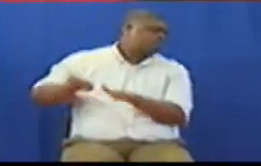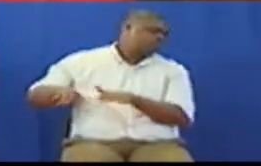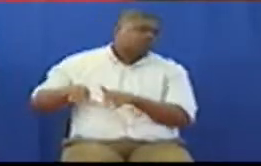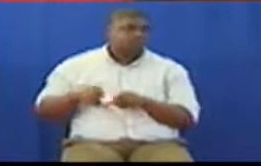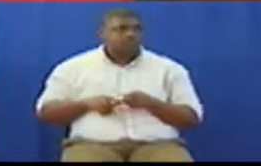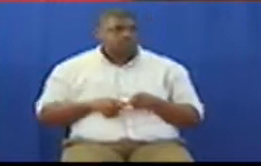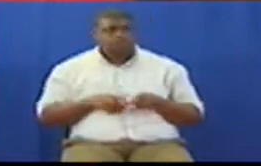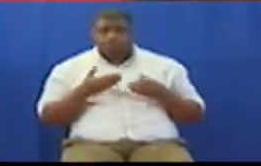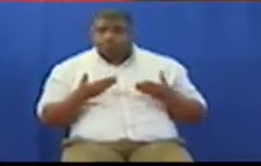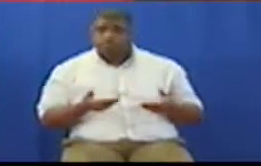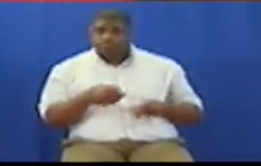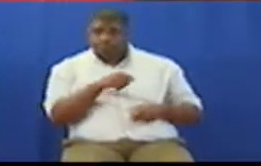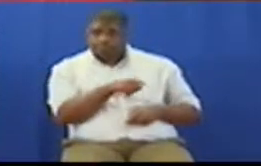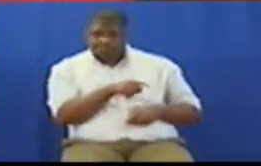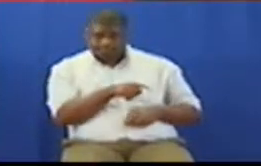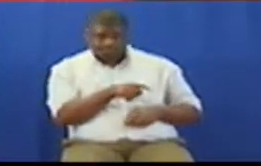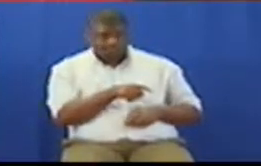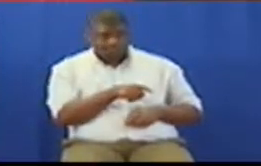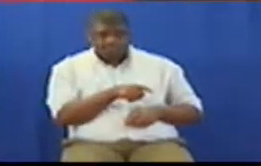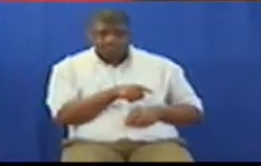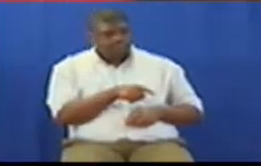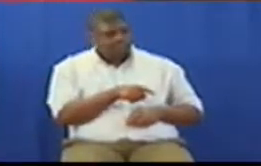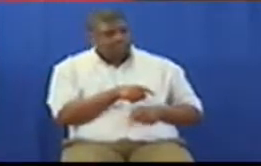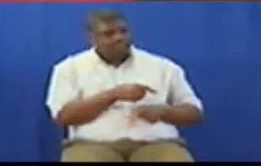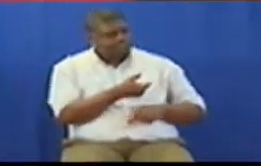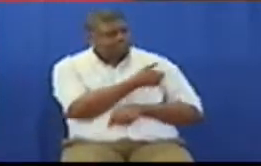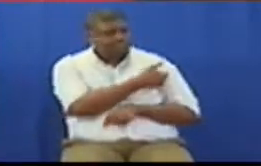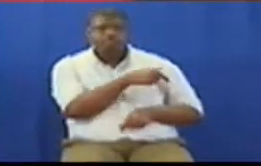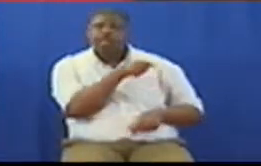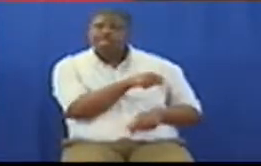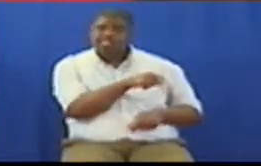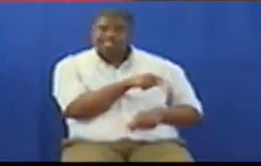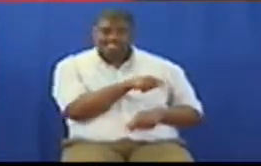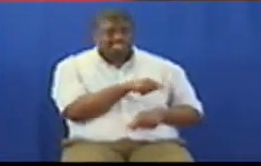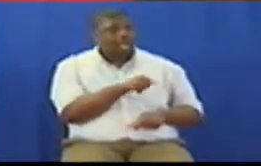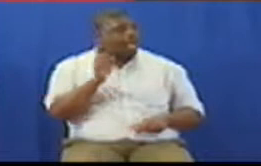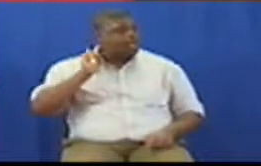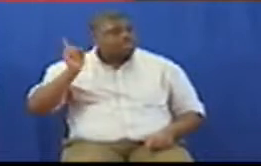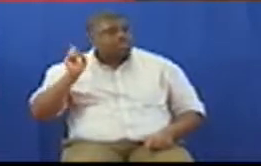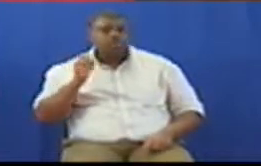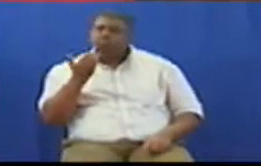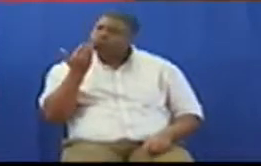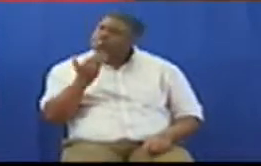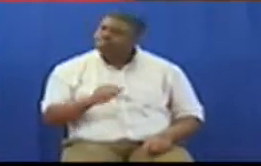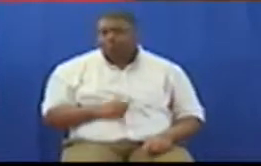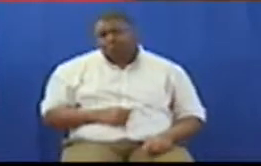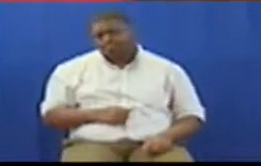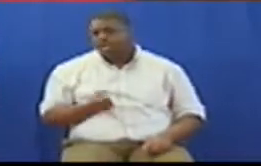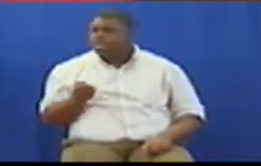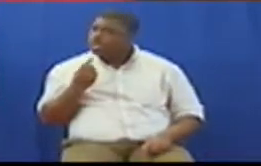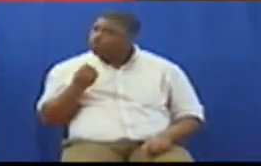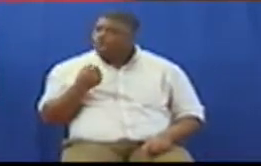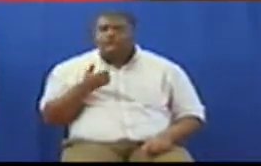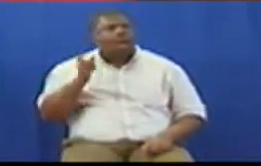tulikuwa tuishi au tulikuwa tuugui. Kwa hiyo tiba mbadala ni kitu muhimu sana. Ni maana nilisema hili